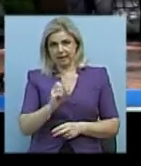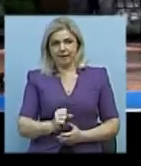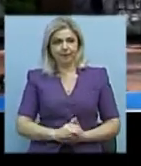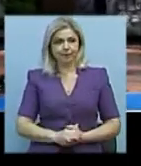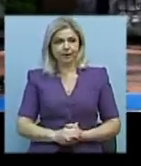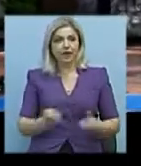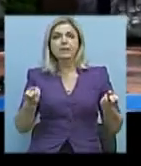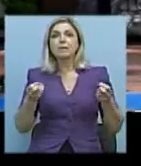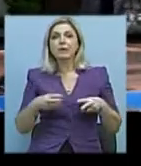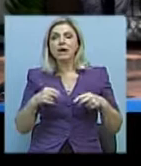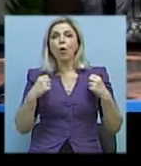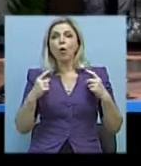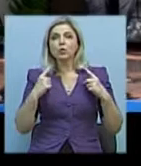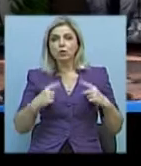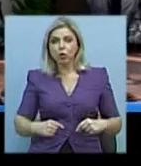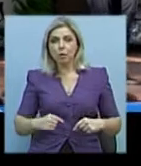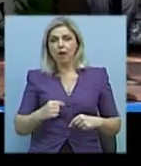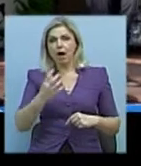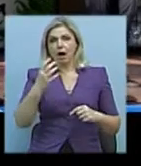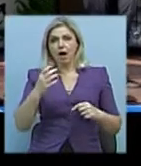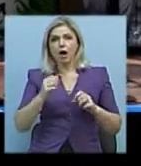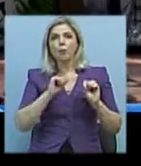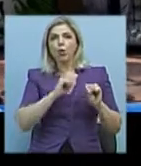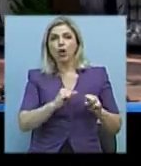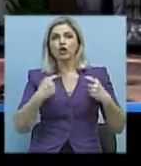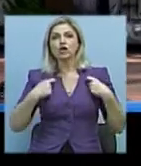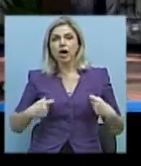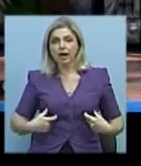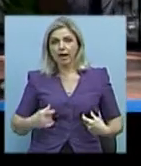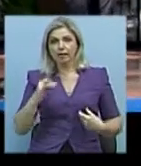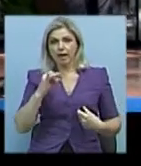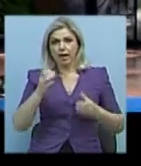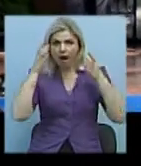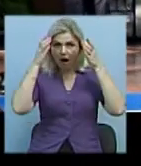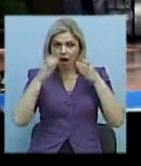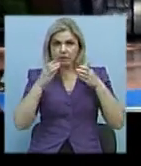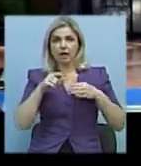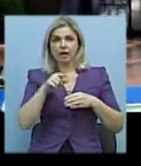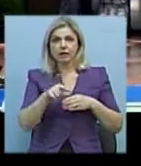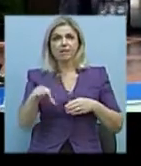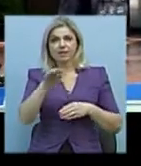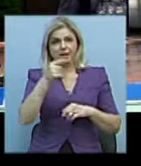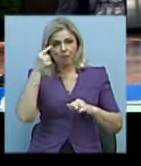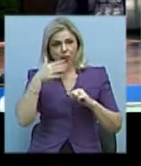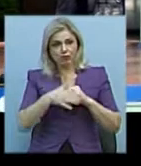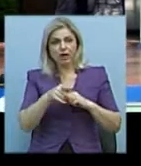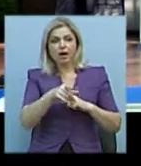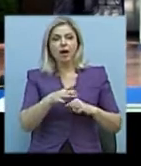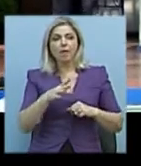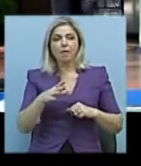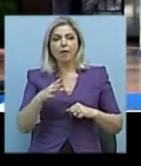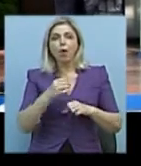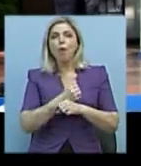з бронежилета і каски, захищає тіло рятувальника і голову. Він, ви вже здогадалися самі, від, як вже раніше сказали,